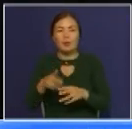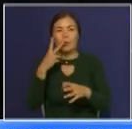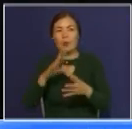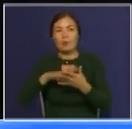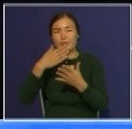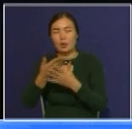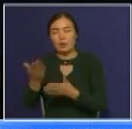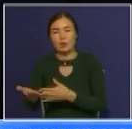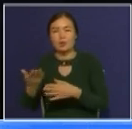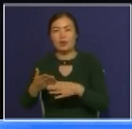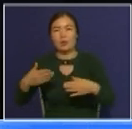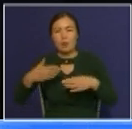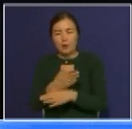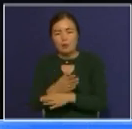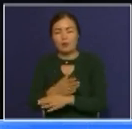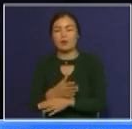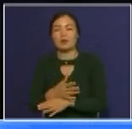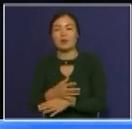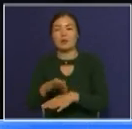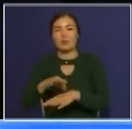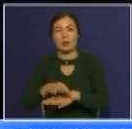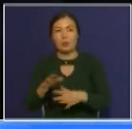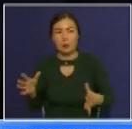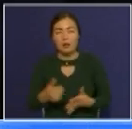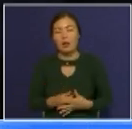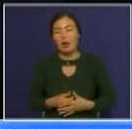Өкініштісі, жүргізушінің омыртқасы қисайып, денсаулығына